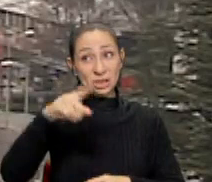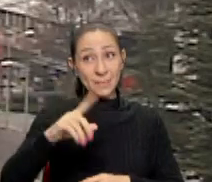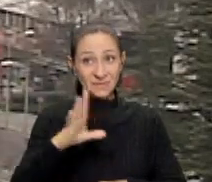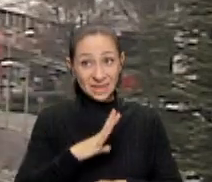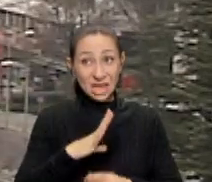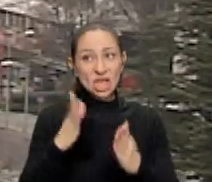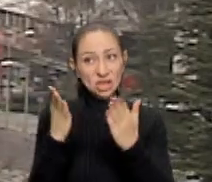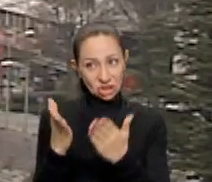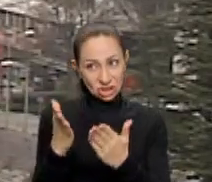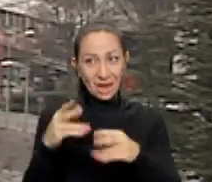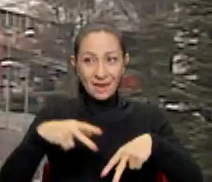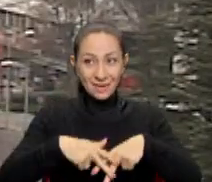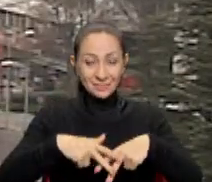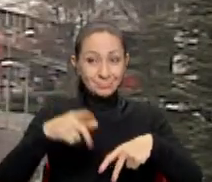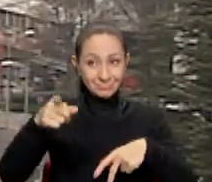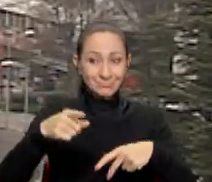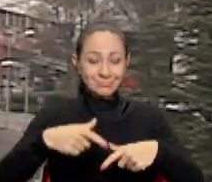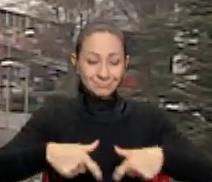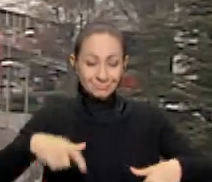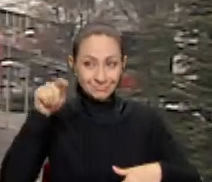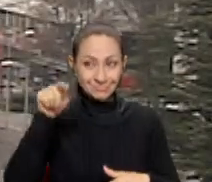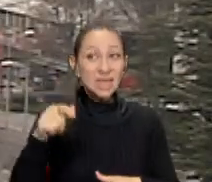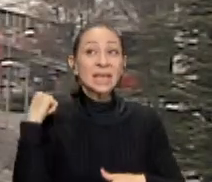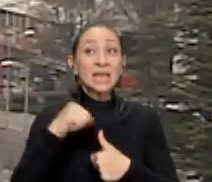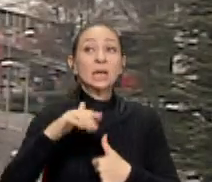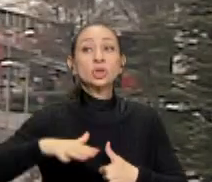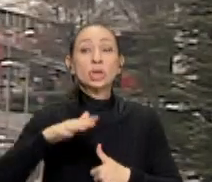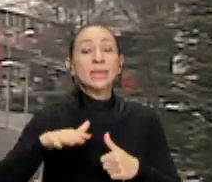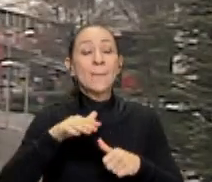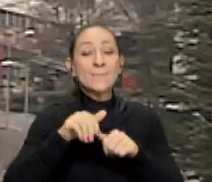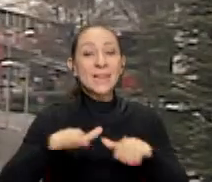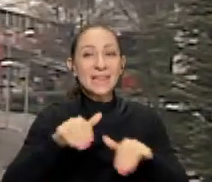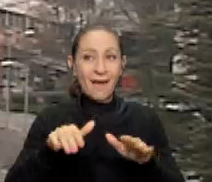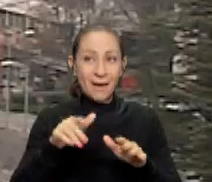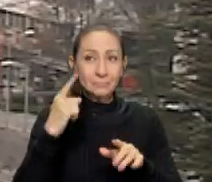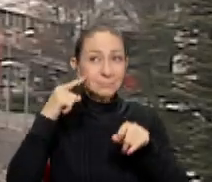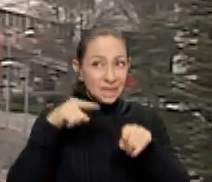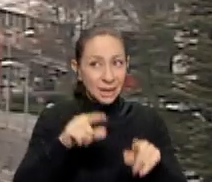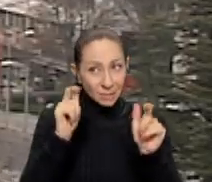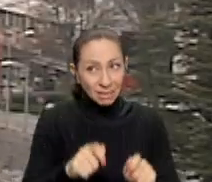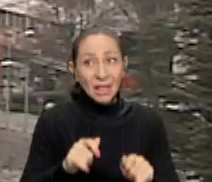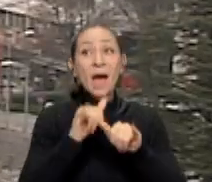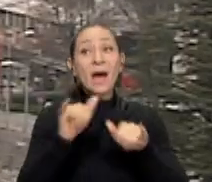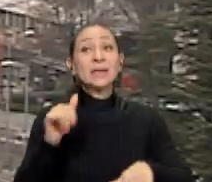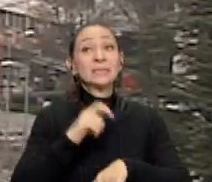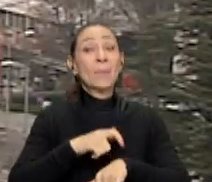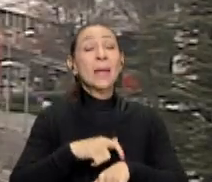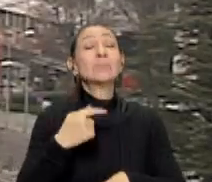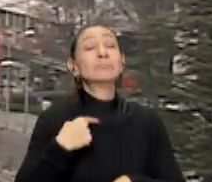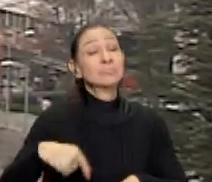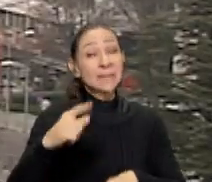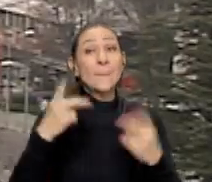varsa işte ekranlarınızda başlığımız. Yine sosyal medya adreslerimiz. Bizi takip alın. Aynı zamanda